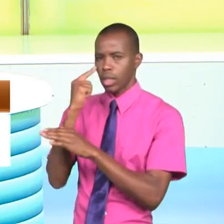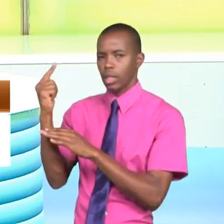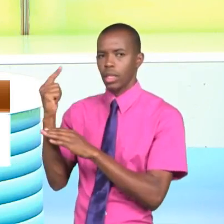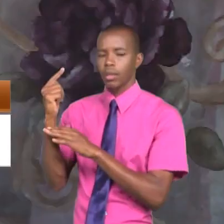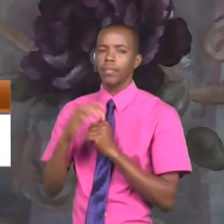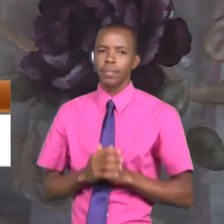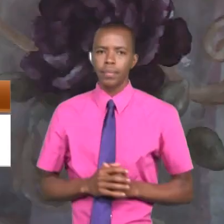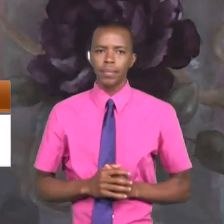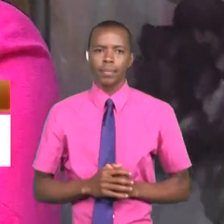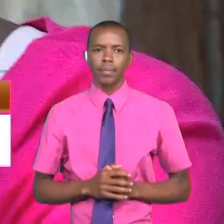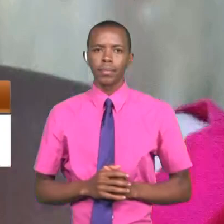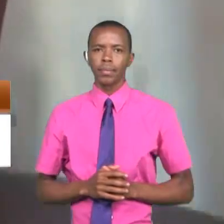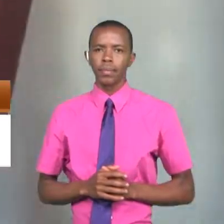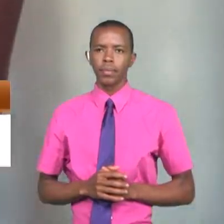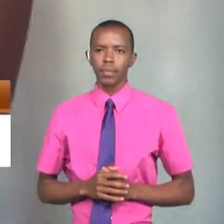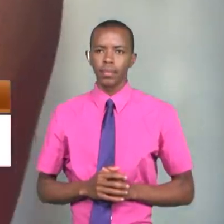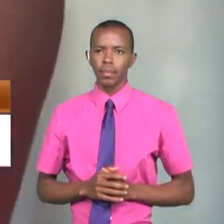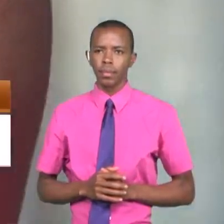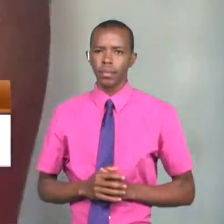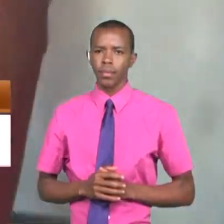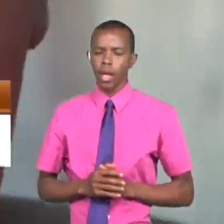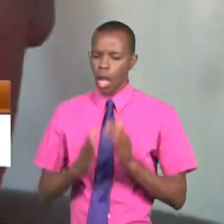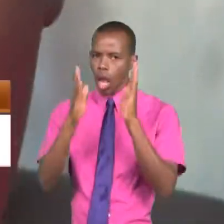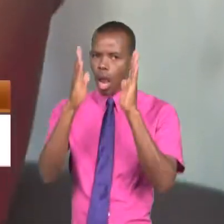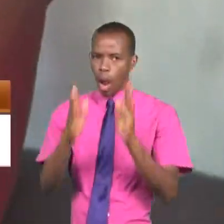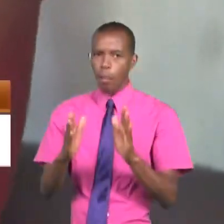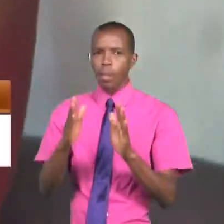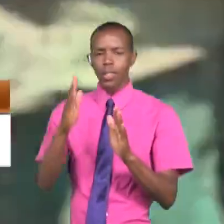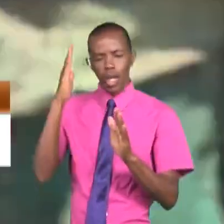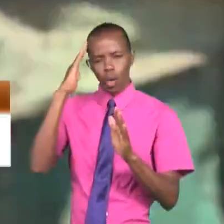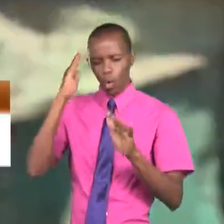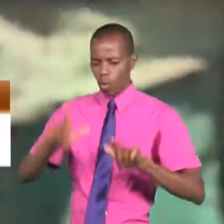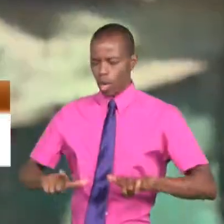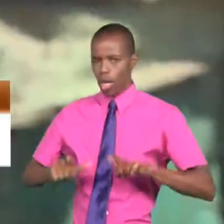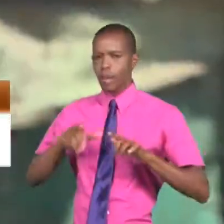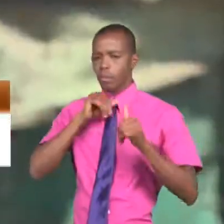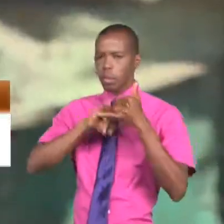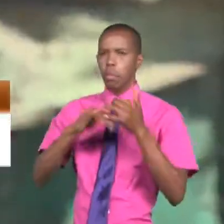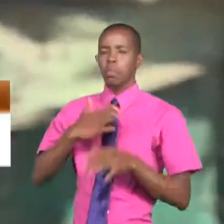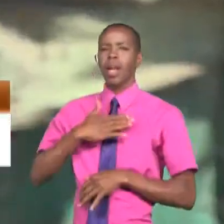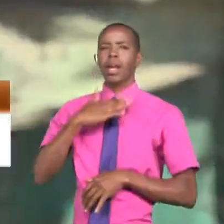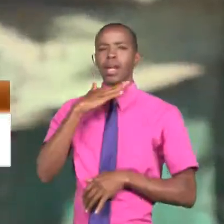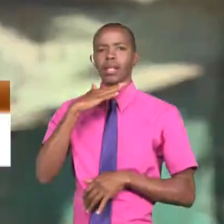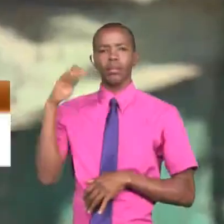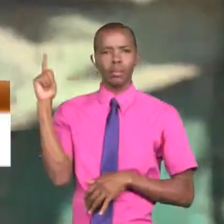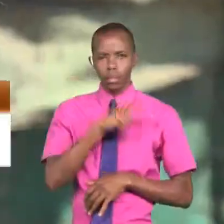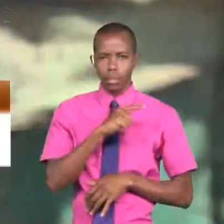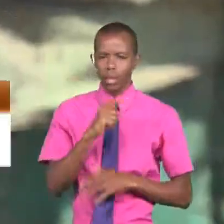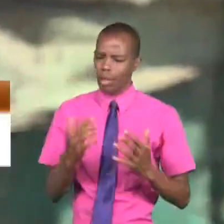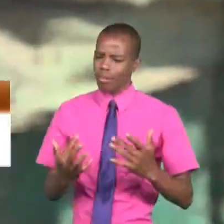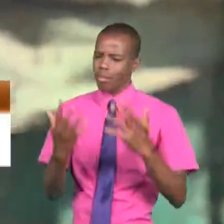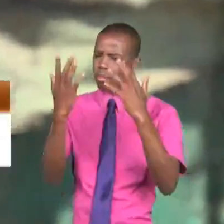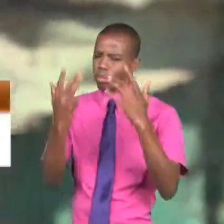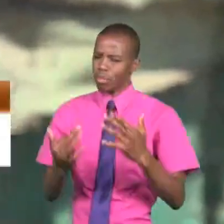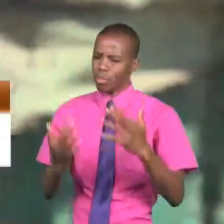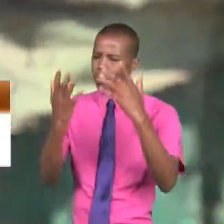moyo. Mtu ndio the only person mimi nilikuwa nishazianga kukaa na yeye. My husband passed away. Alichomeka to an